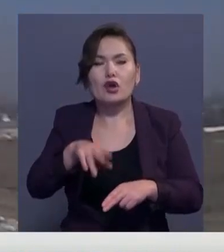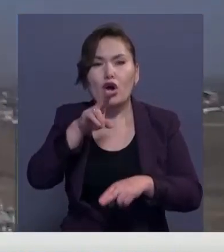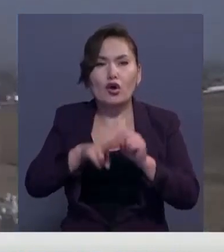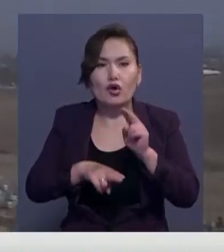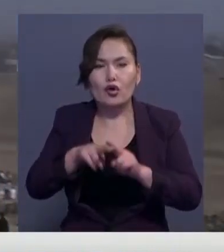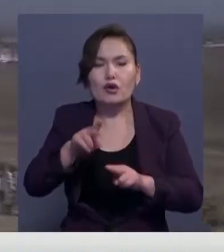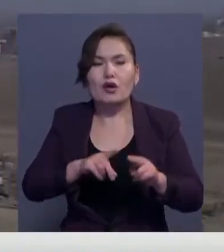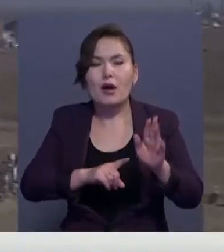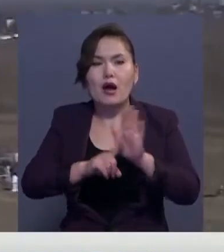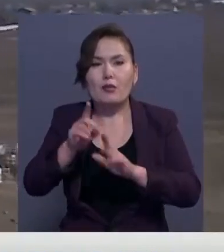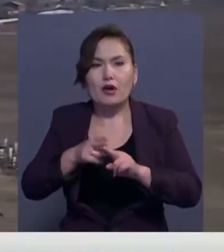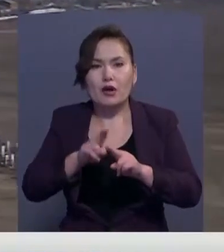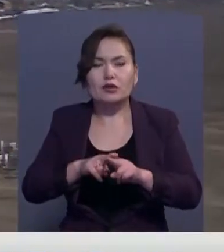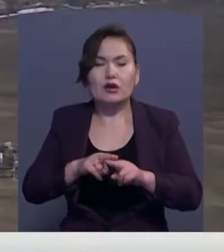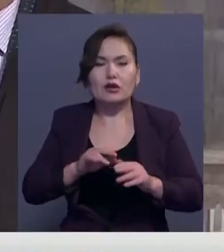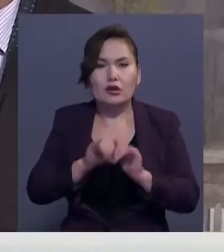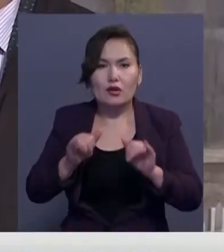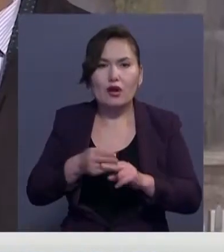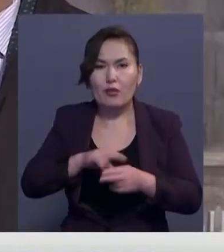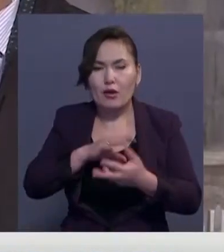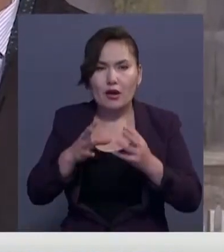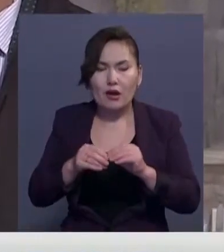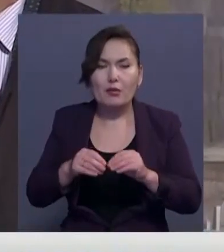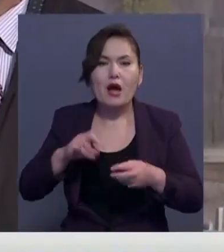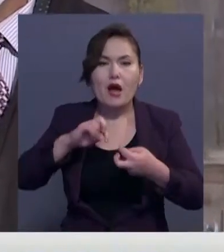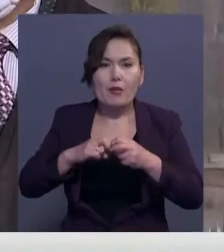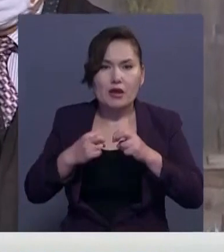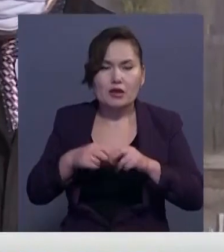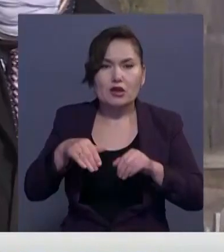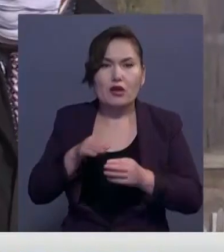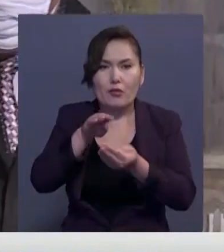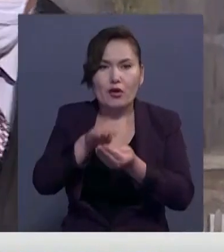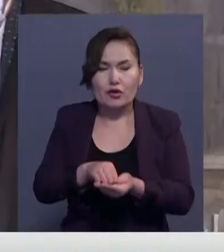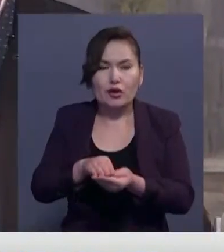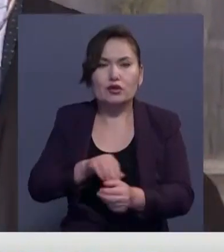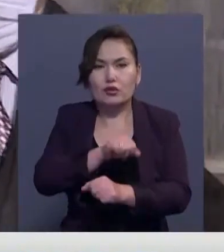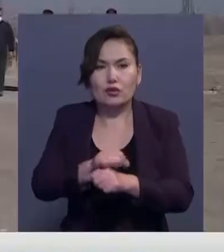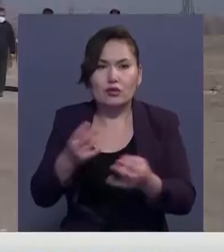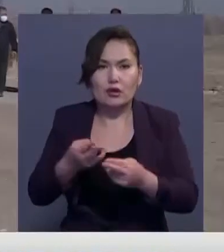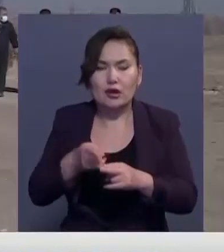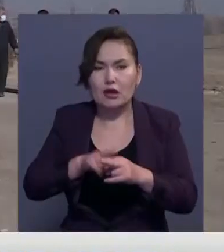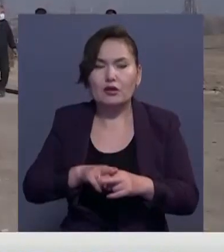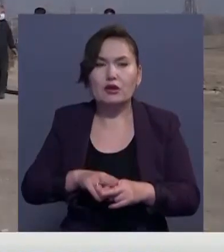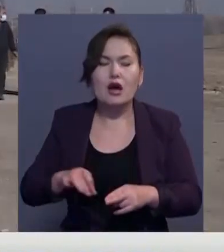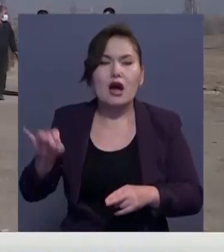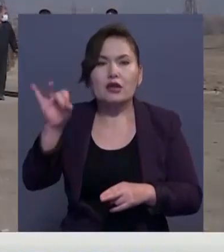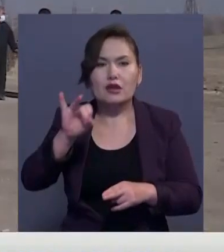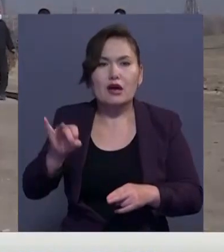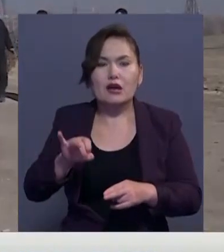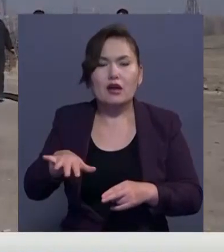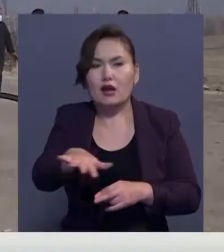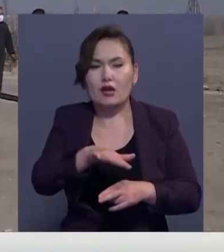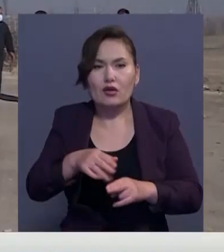жаңа нысандар салынып, көркейе түспек. Қоғам өкілдері бұған дейін мәселені шешіп, бір жағына шығармаса, тарихи кешен моланың ортасында қала